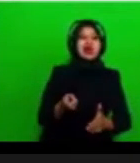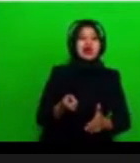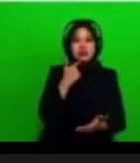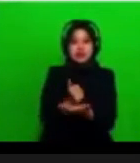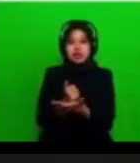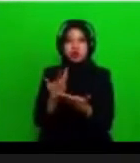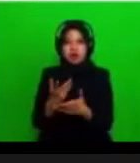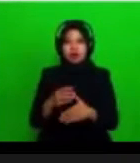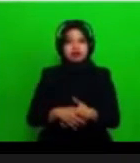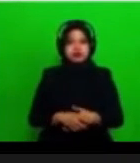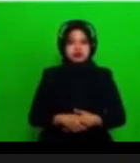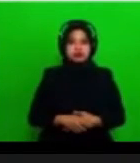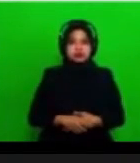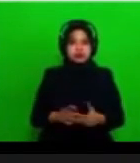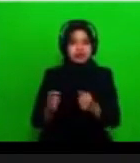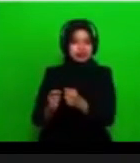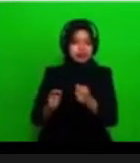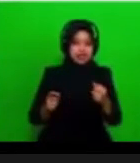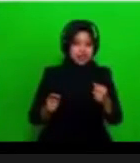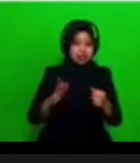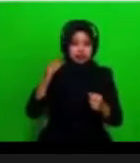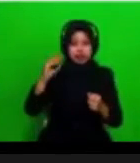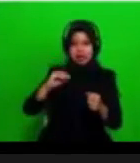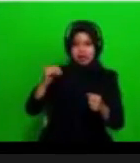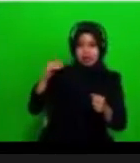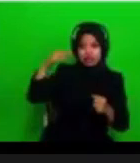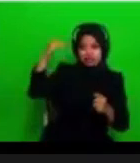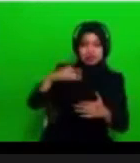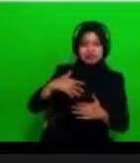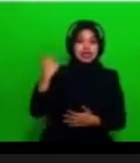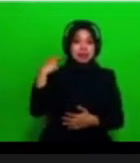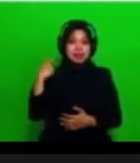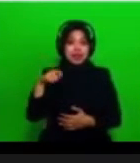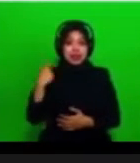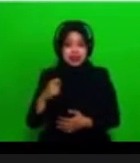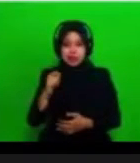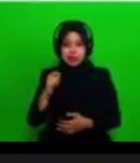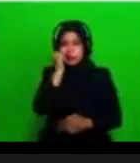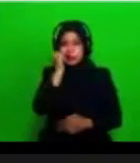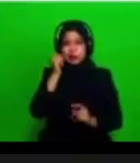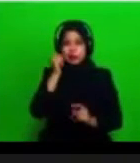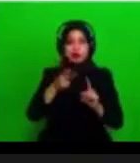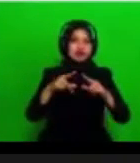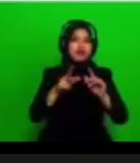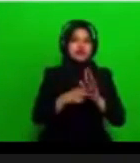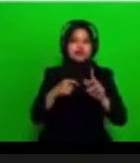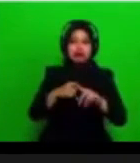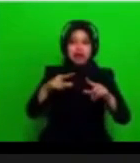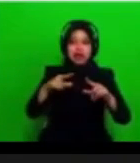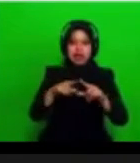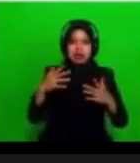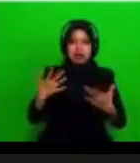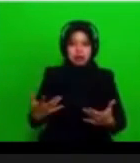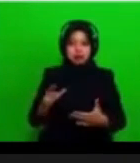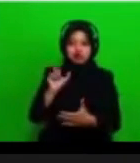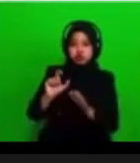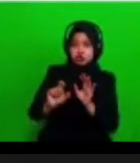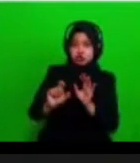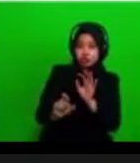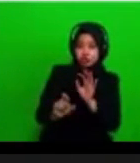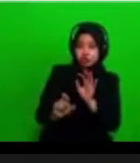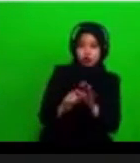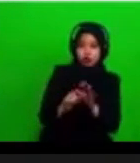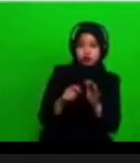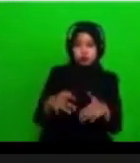sangat penting, yaitu di paling kiri, paling atas. Sehingga tadi Mas Menteri dan Ibu Veranka itu salah satu contoh